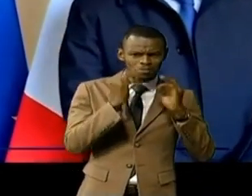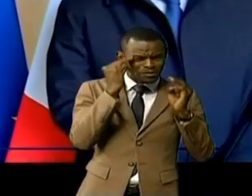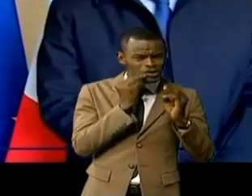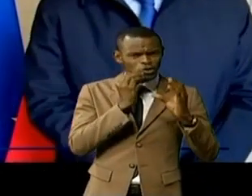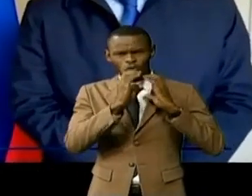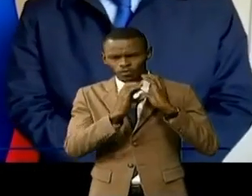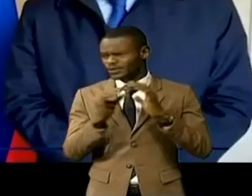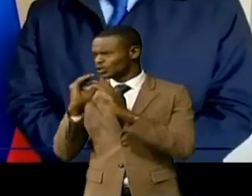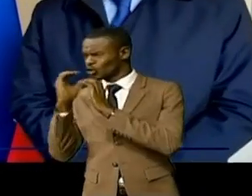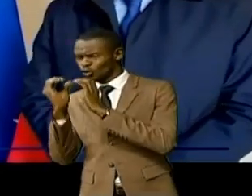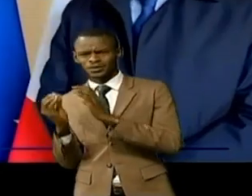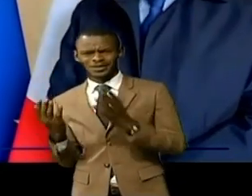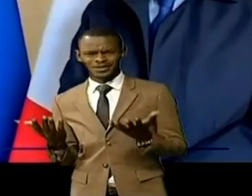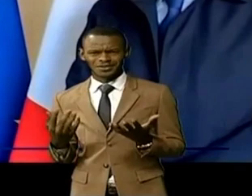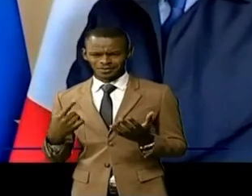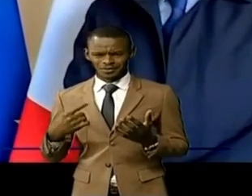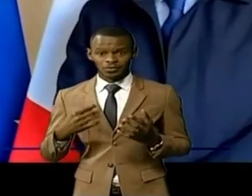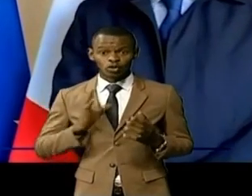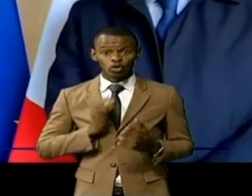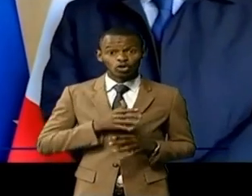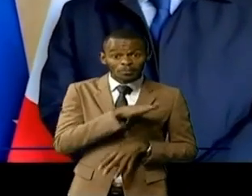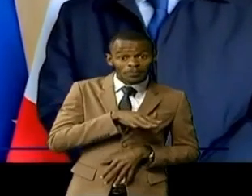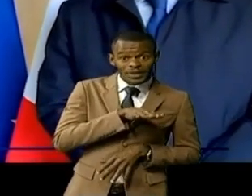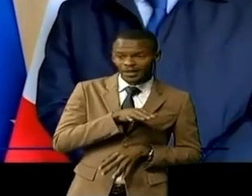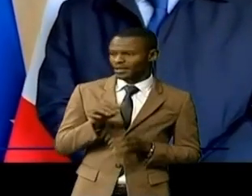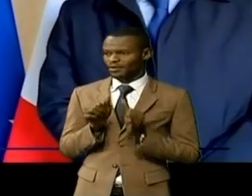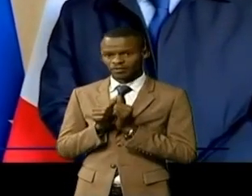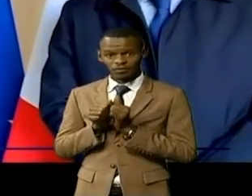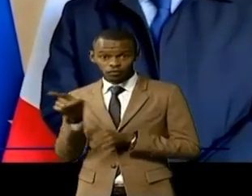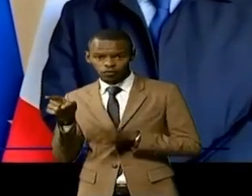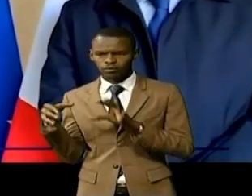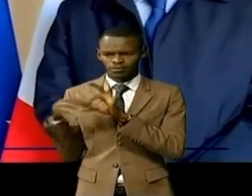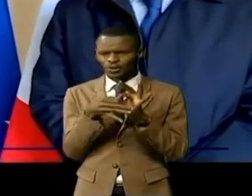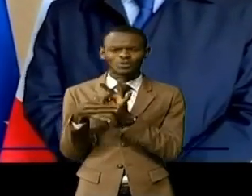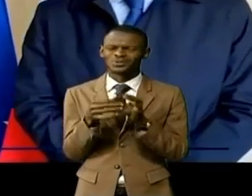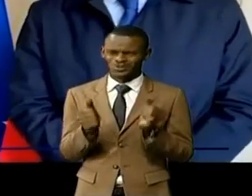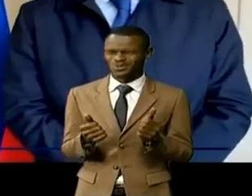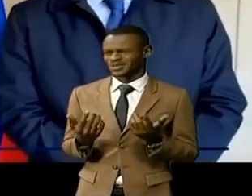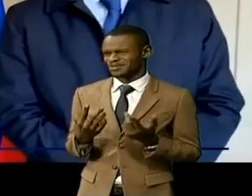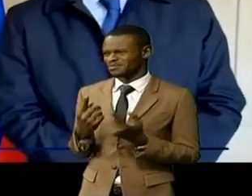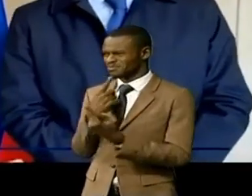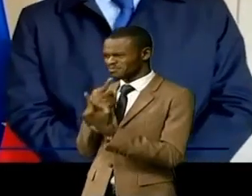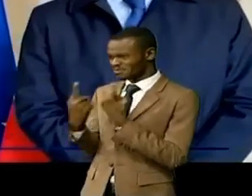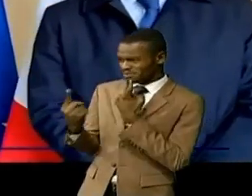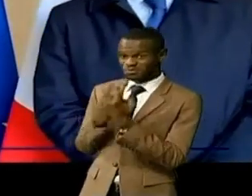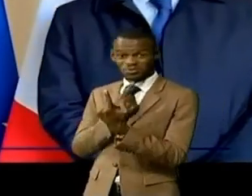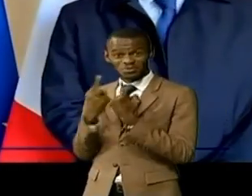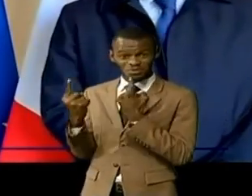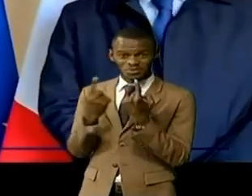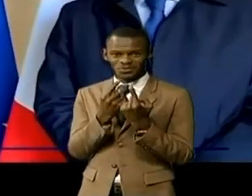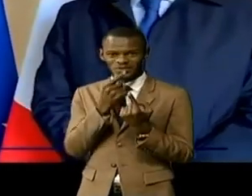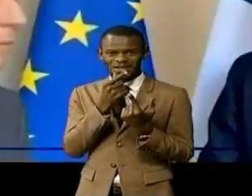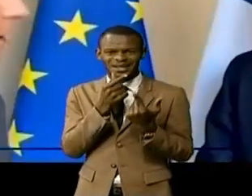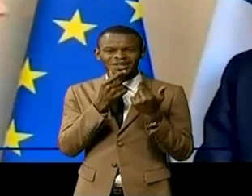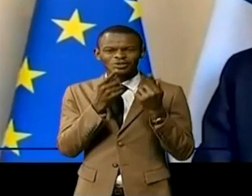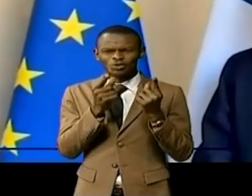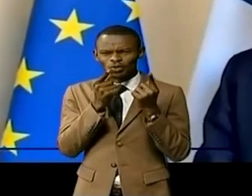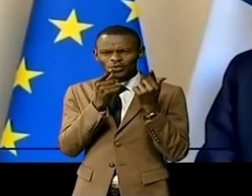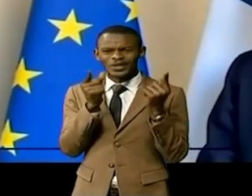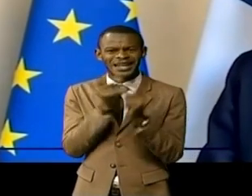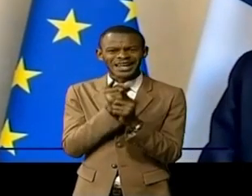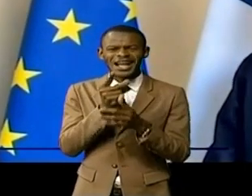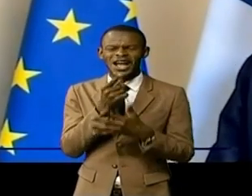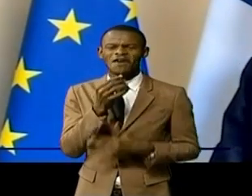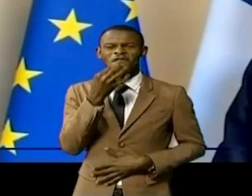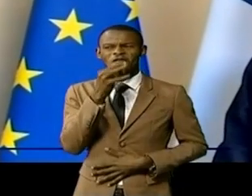et un partenariat solide. Et donc pour moi c'était une très belle rencontre. J'étais autour vraiment d'une belle langue, la langue française. Autour d'une belle langue et j'étais vraiment, vraiment ravi qu'on puisse avoir